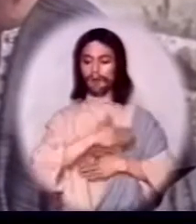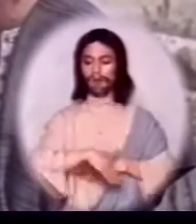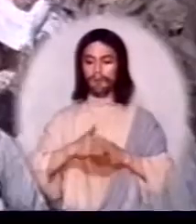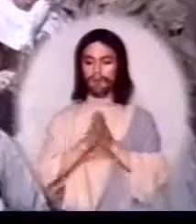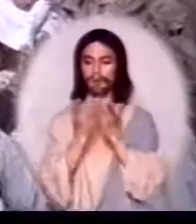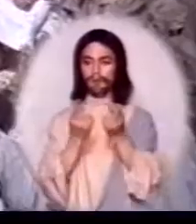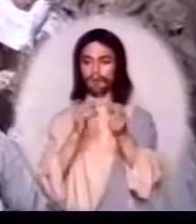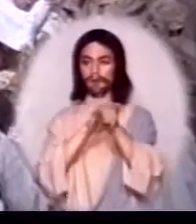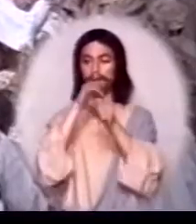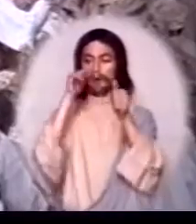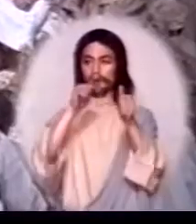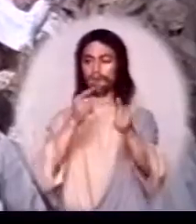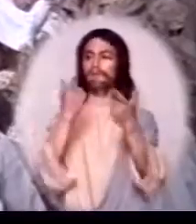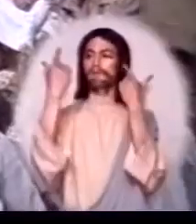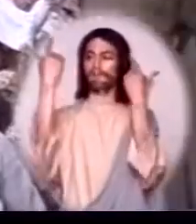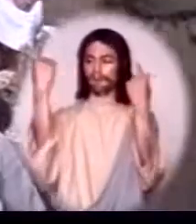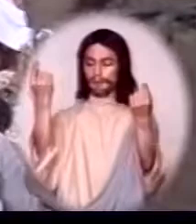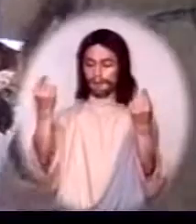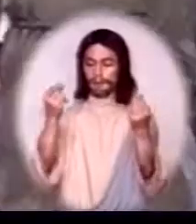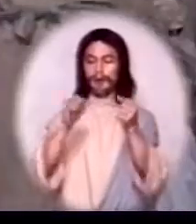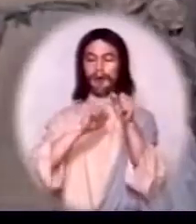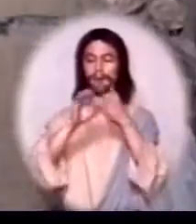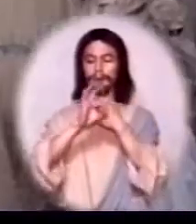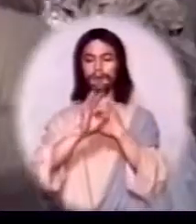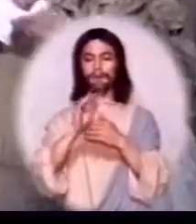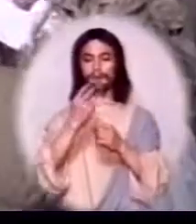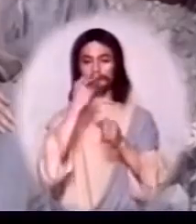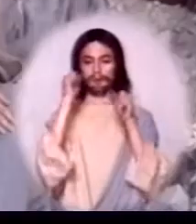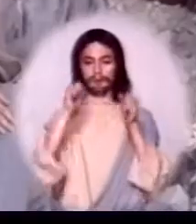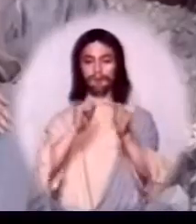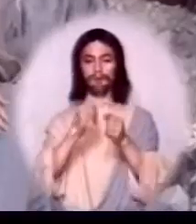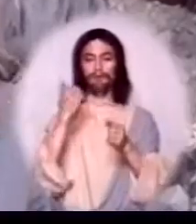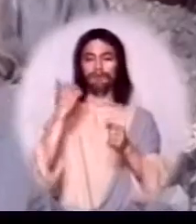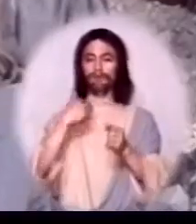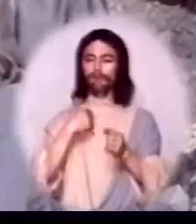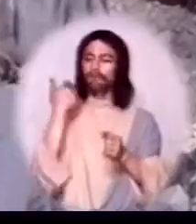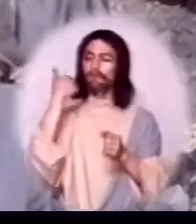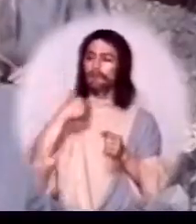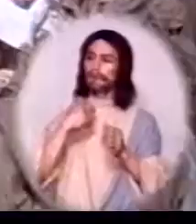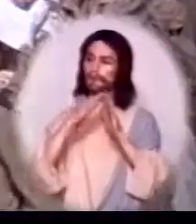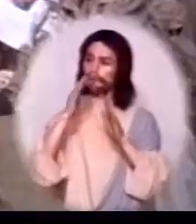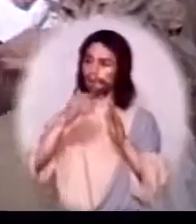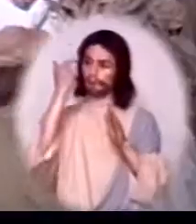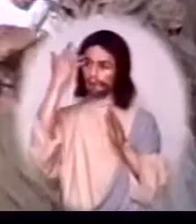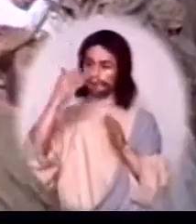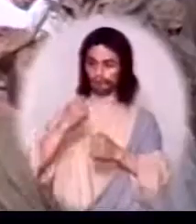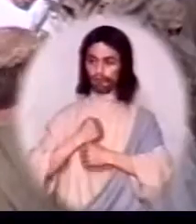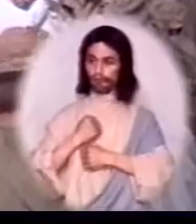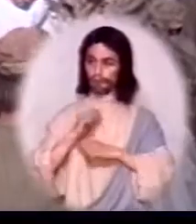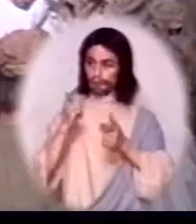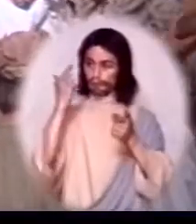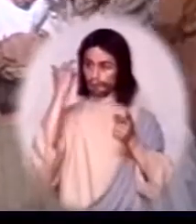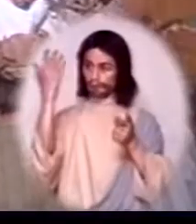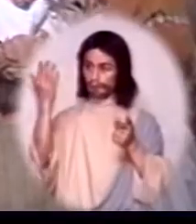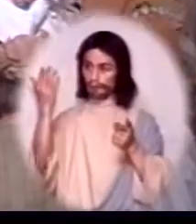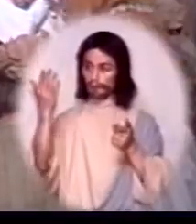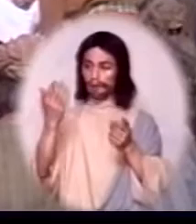이웃을 내 몸과 같이 사랑하라. 그렇다. 이것을 행하면 살리라. 누가 내 이웃인가요? 군인들은